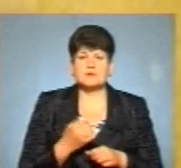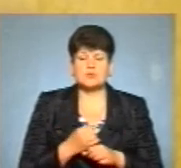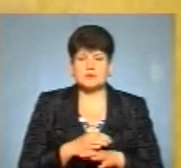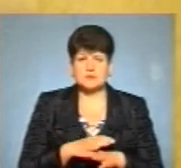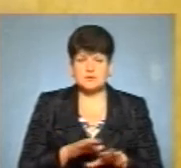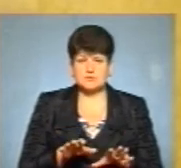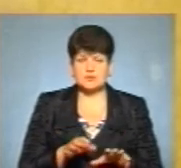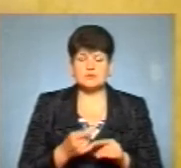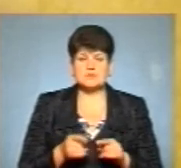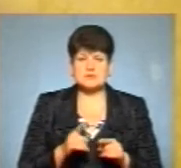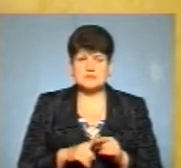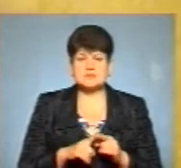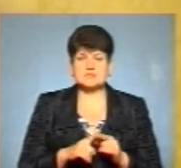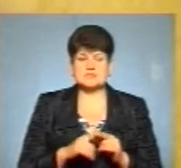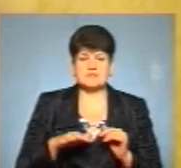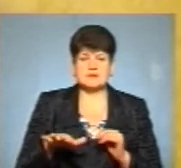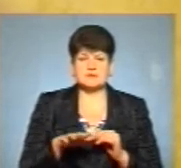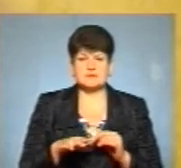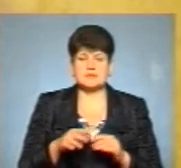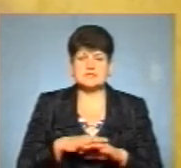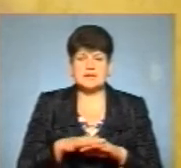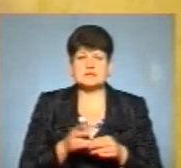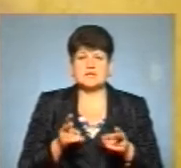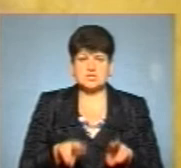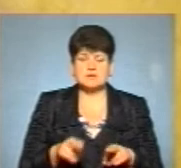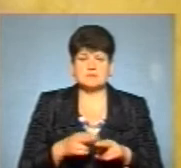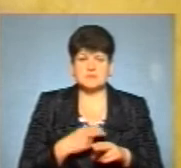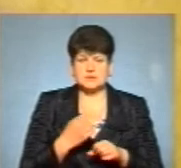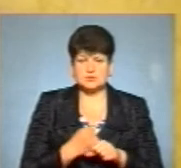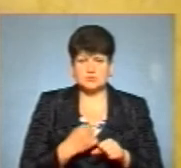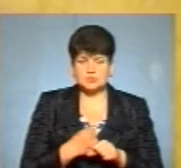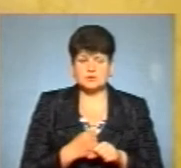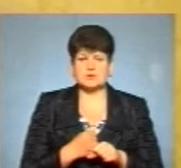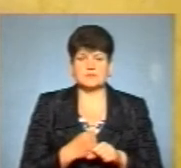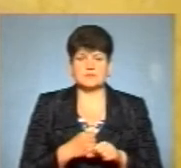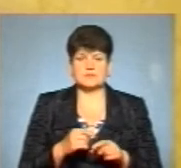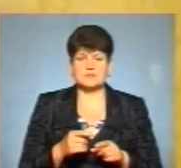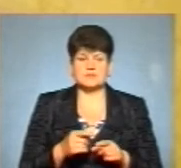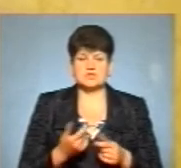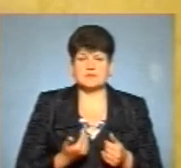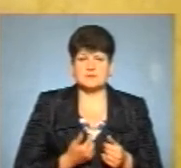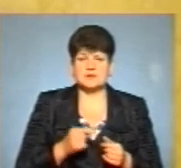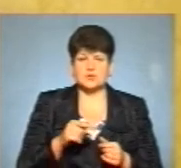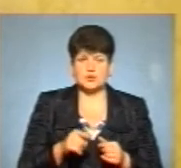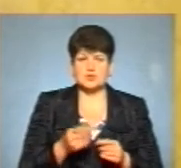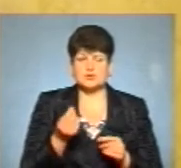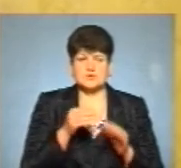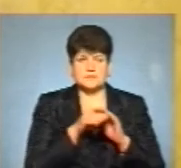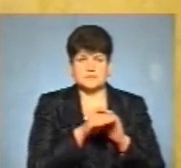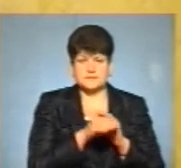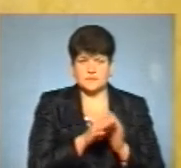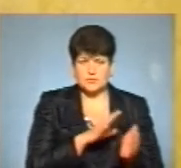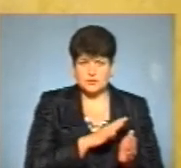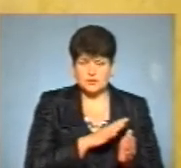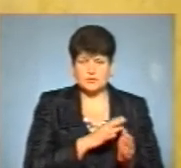це певна верст населення залишилася з роботою, а всі за остальні живемо, значить, на те, що десь наскладали, чи там, ну, в